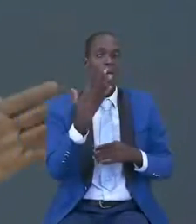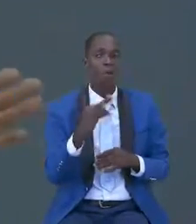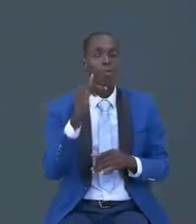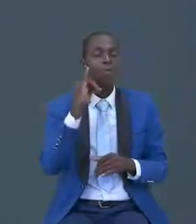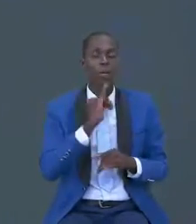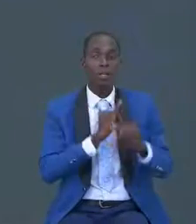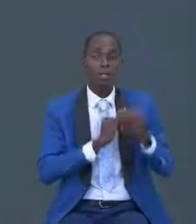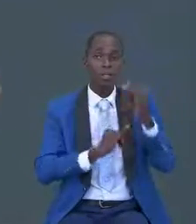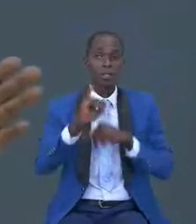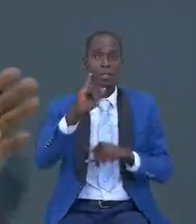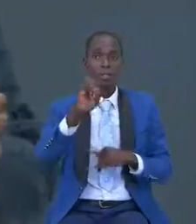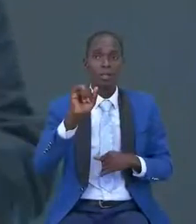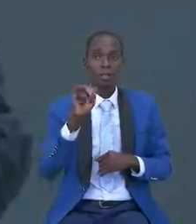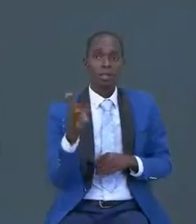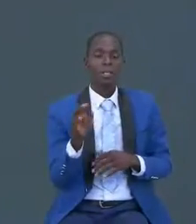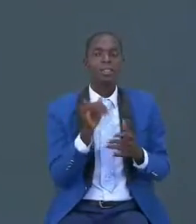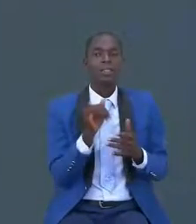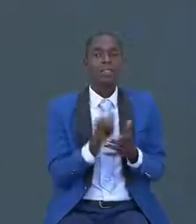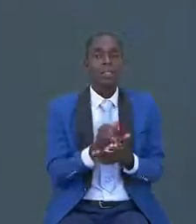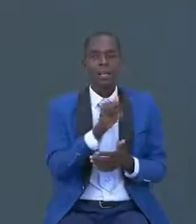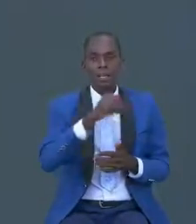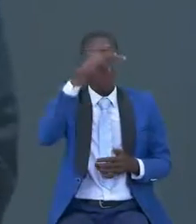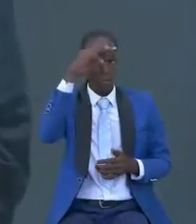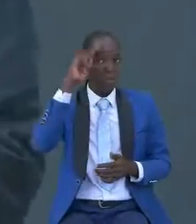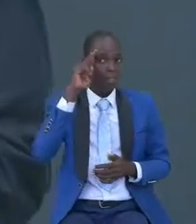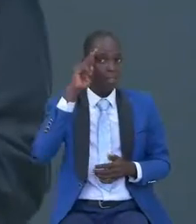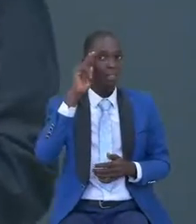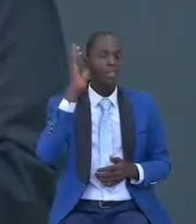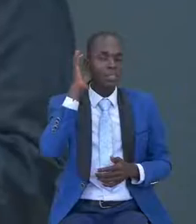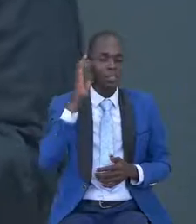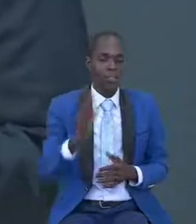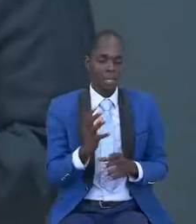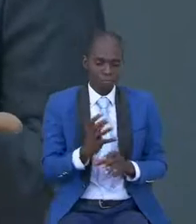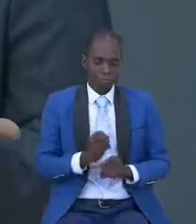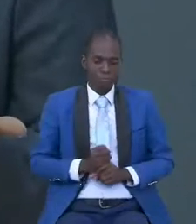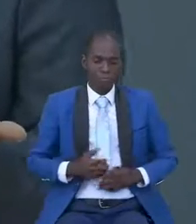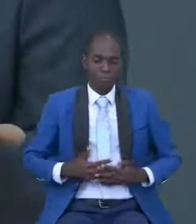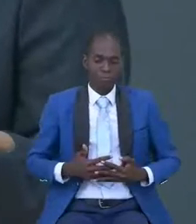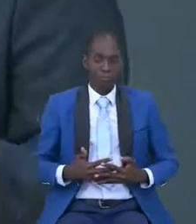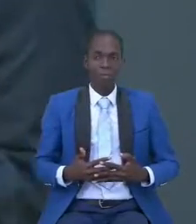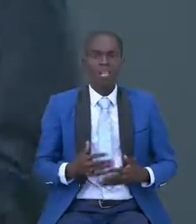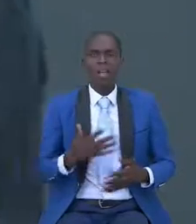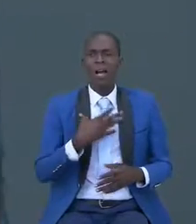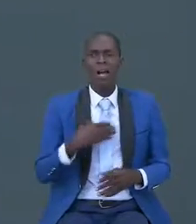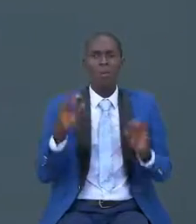Une vierge enfantera. Une vierge qu'on enfantera. Et